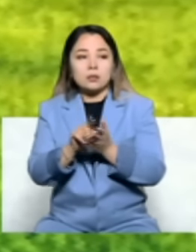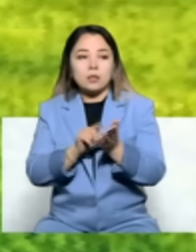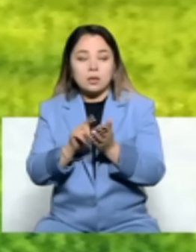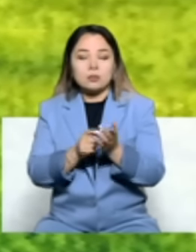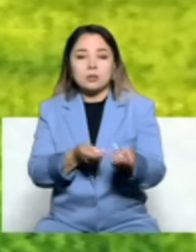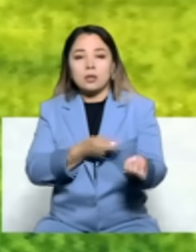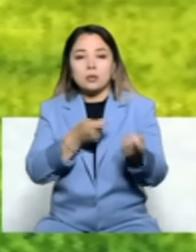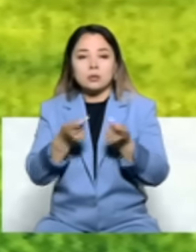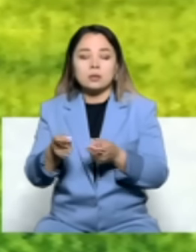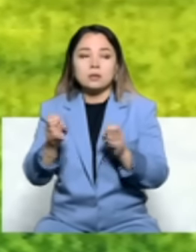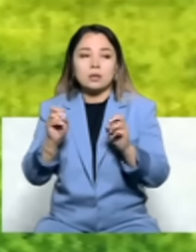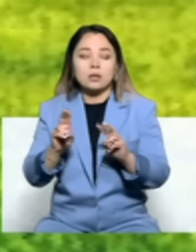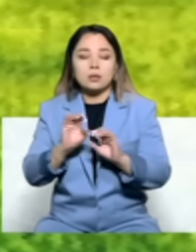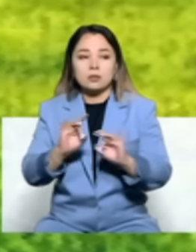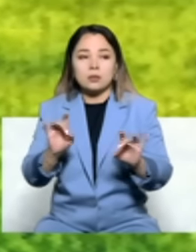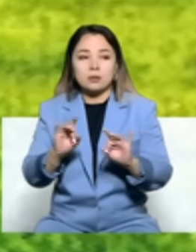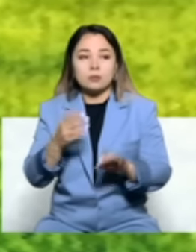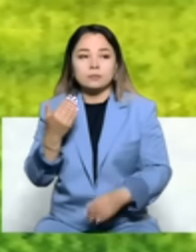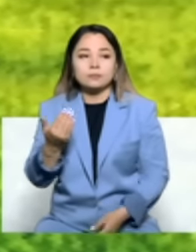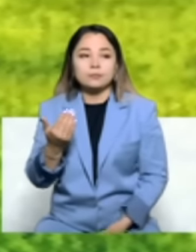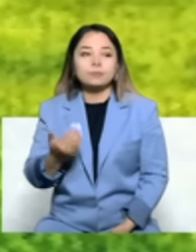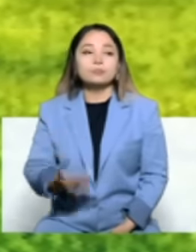алып келді. Арнайы репортажа.